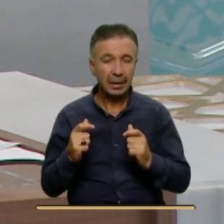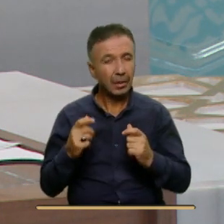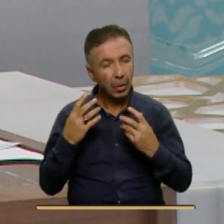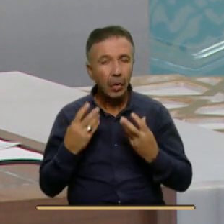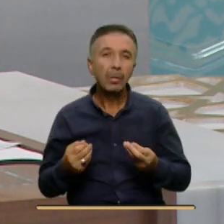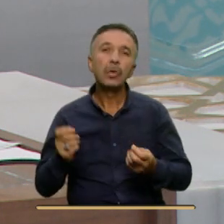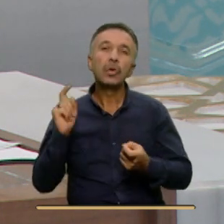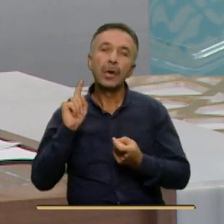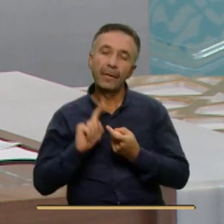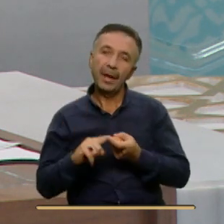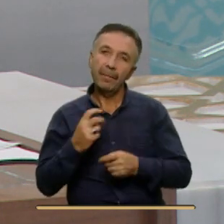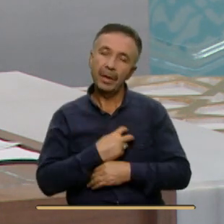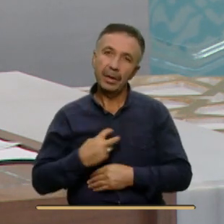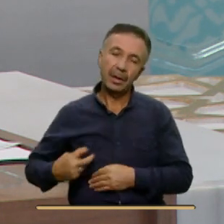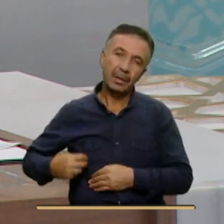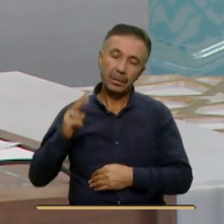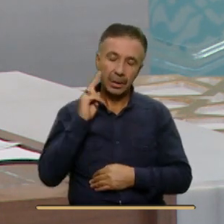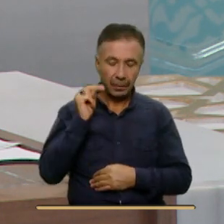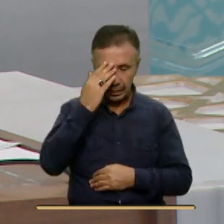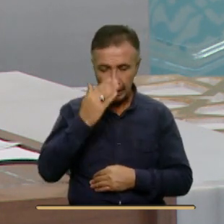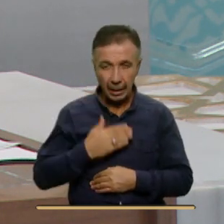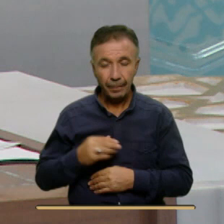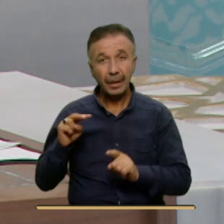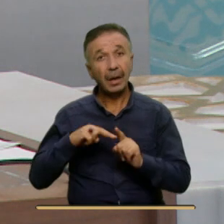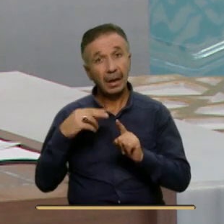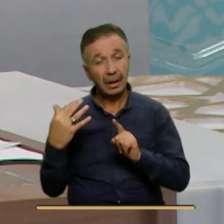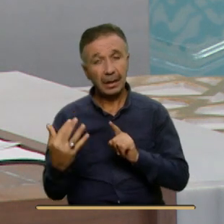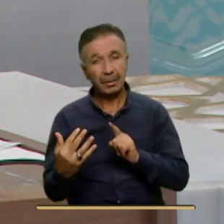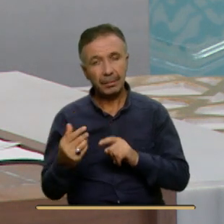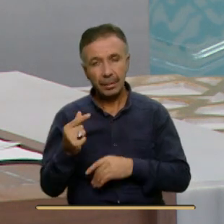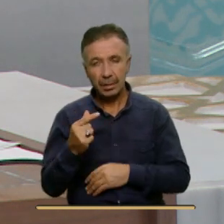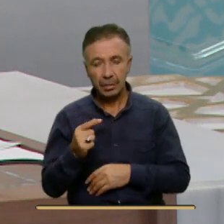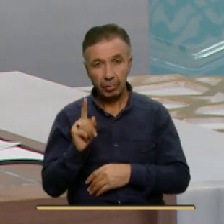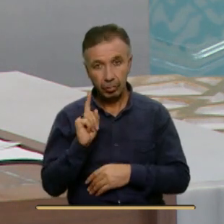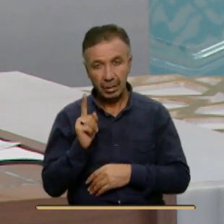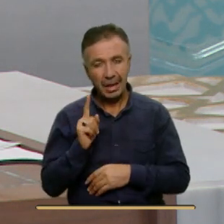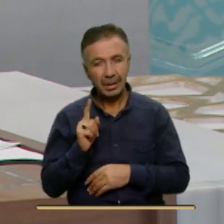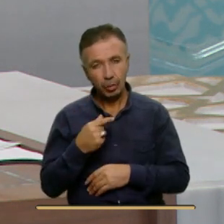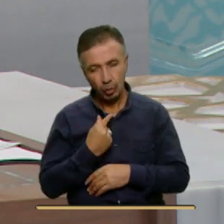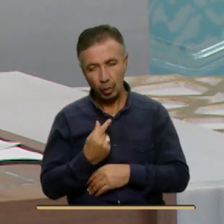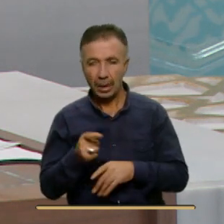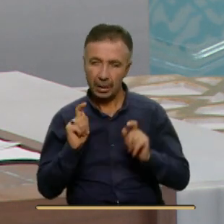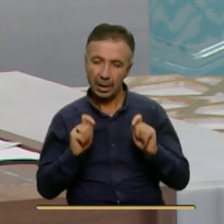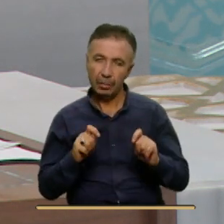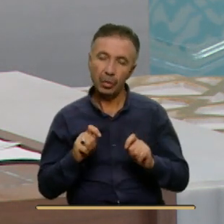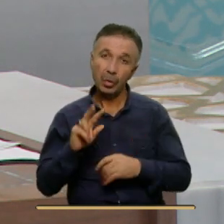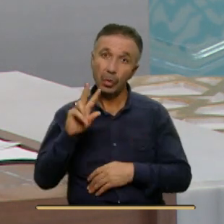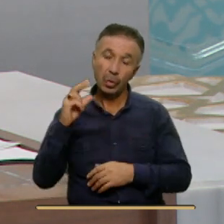ve Efendimiz aleyhissalatü vesselam ashabına bir uyarıda bulunacak. Üç kere